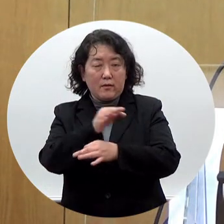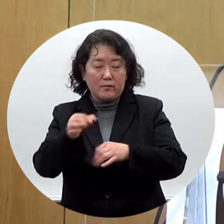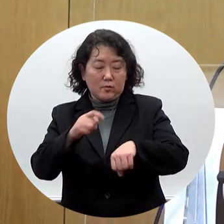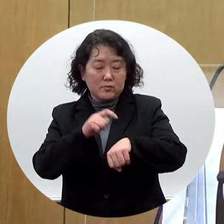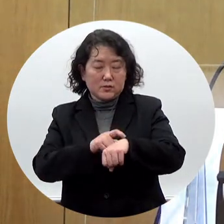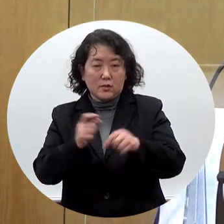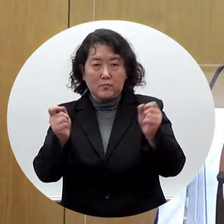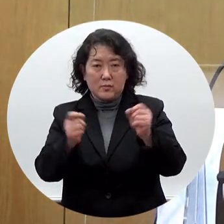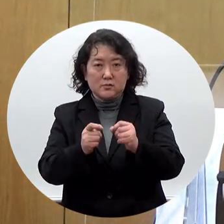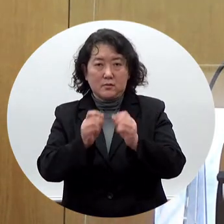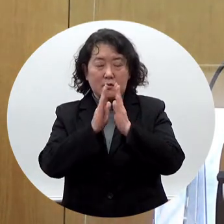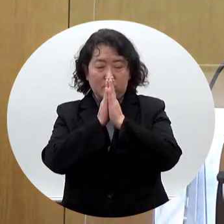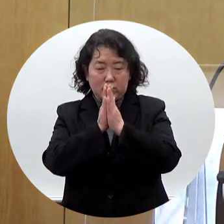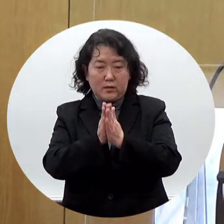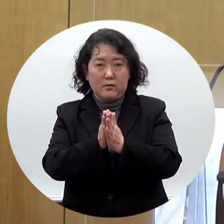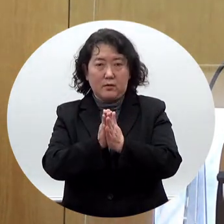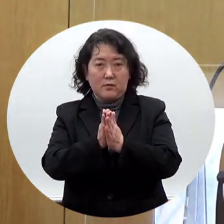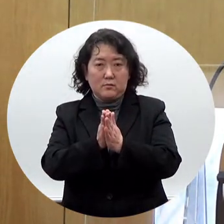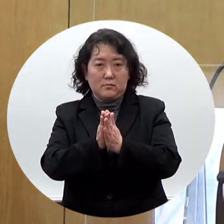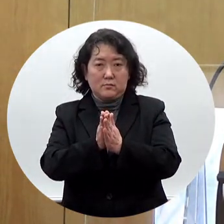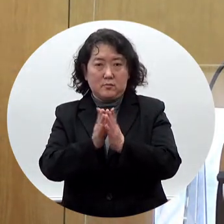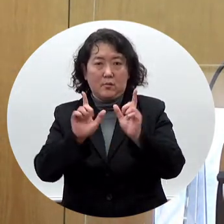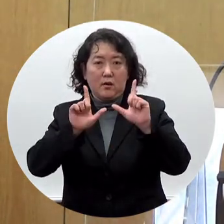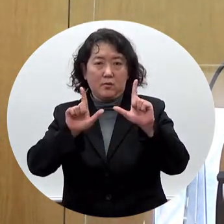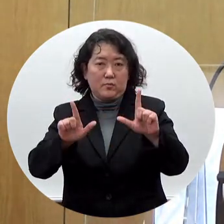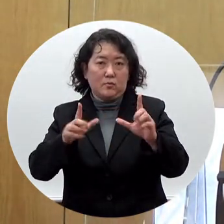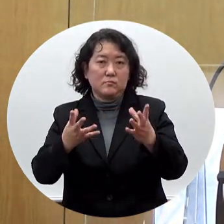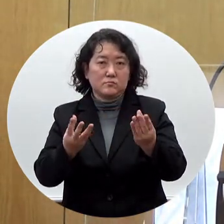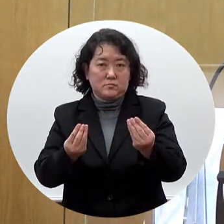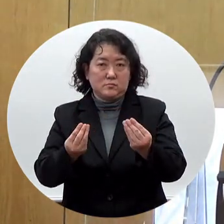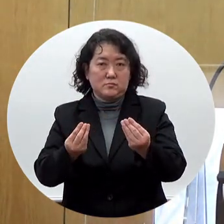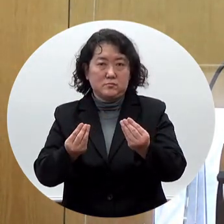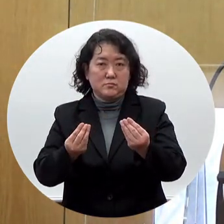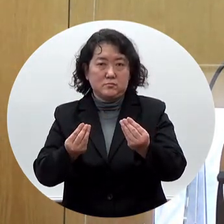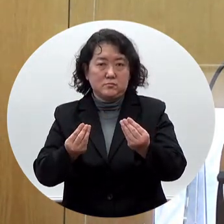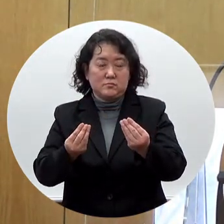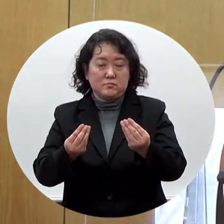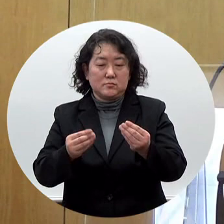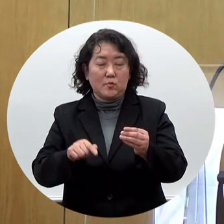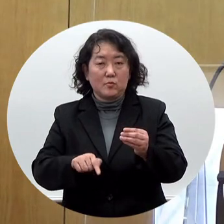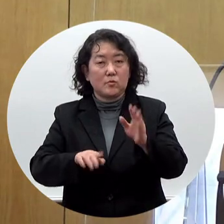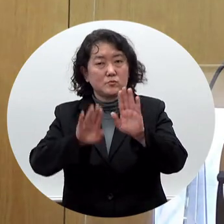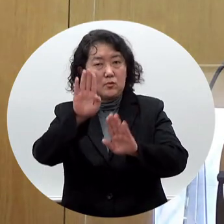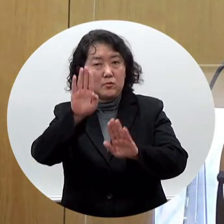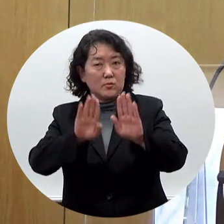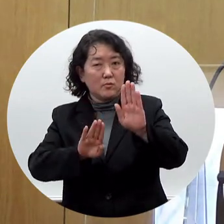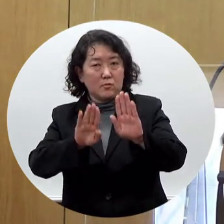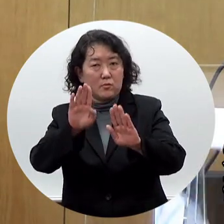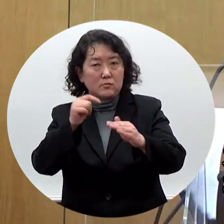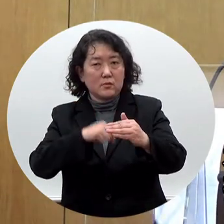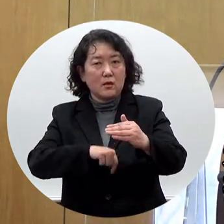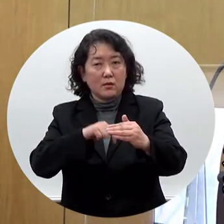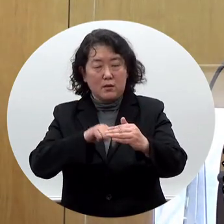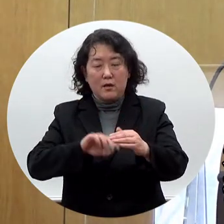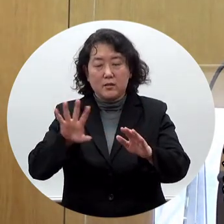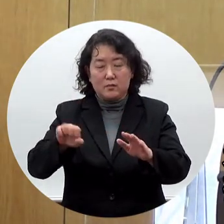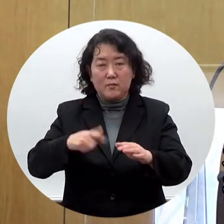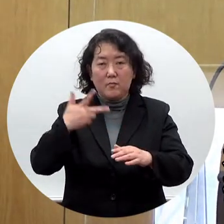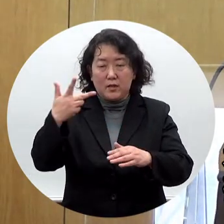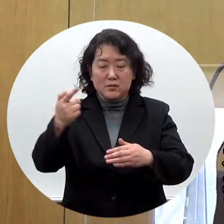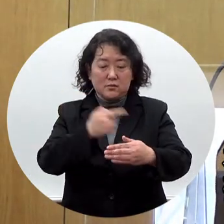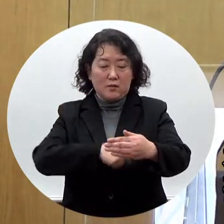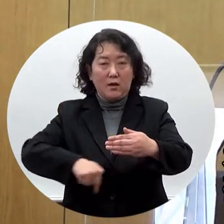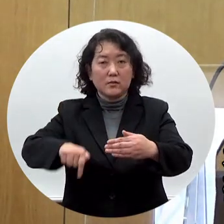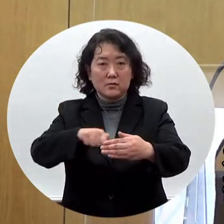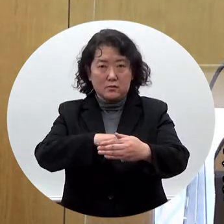請するという発表もございました。こうした状況の中で、本市内におき